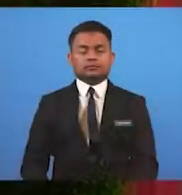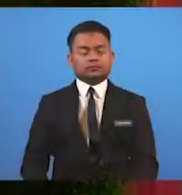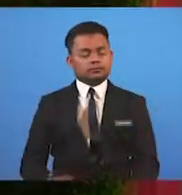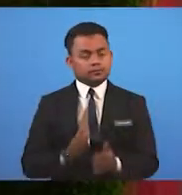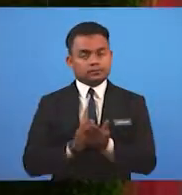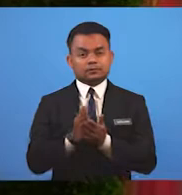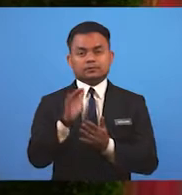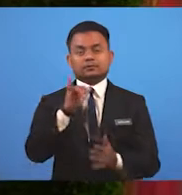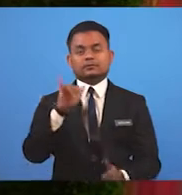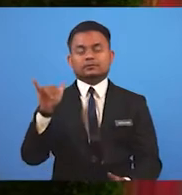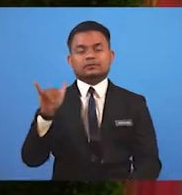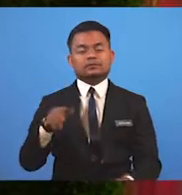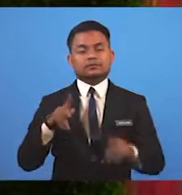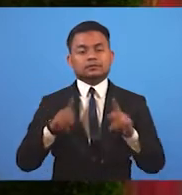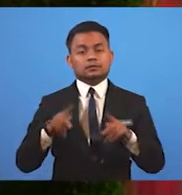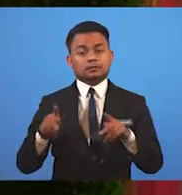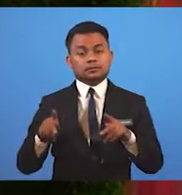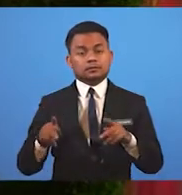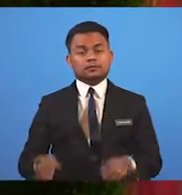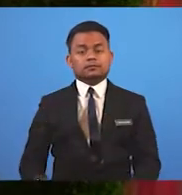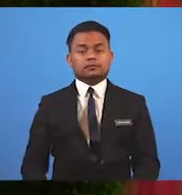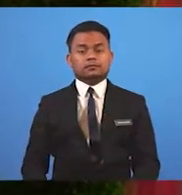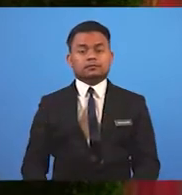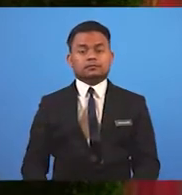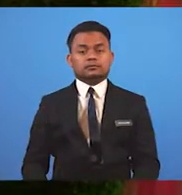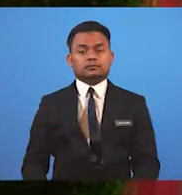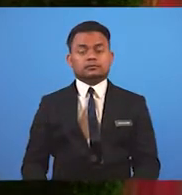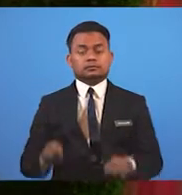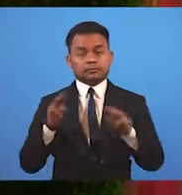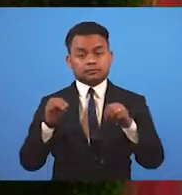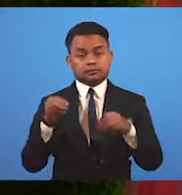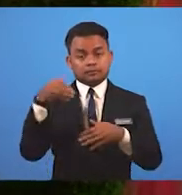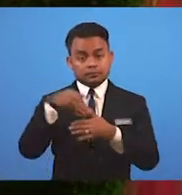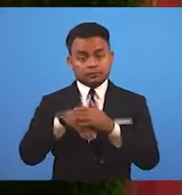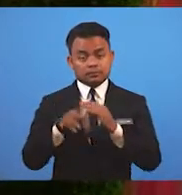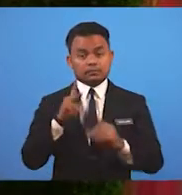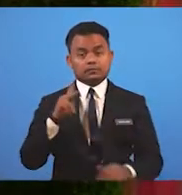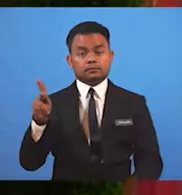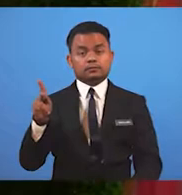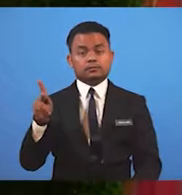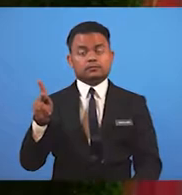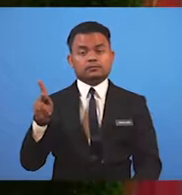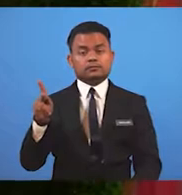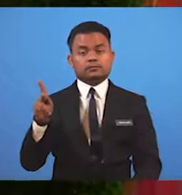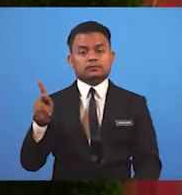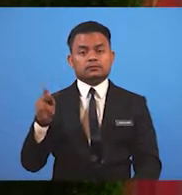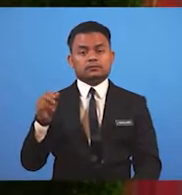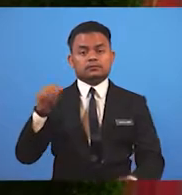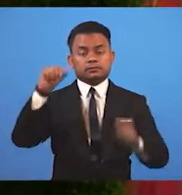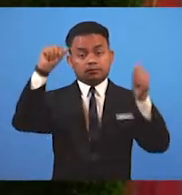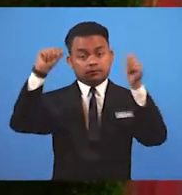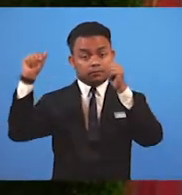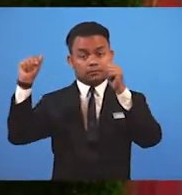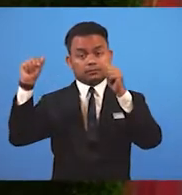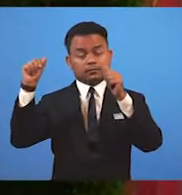Seterusnya, para pelajar perlu memasukkan 2/3 nisbah udara daripada